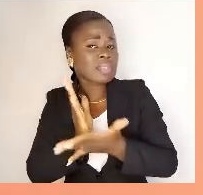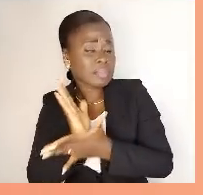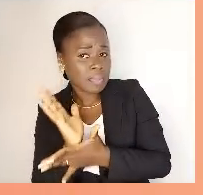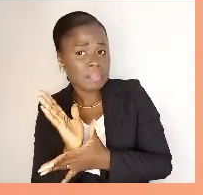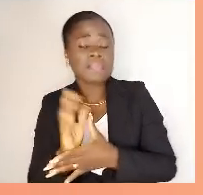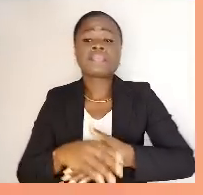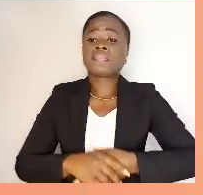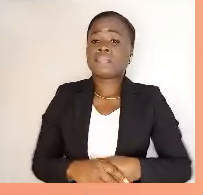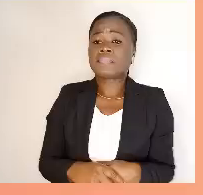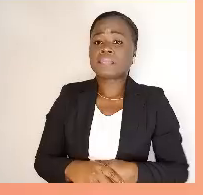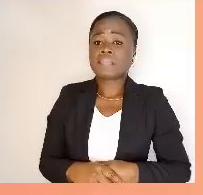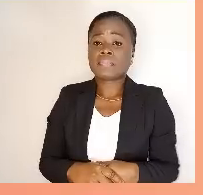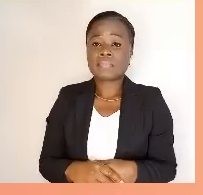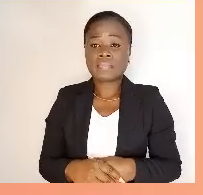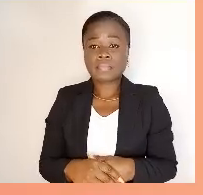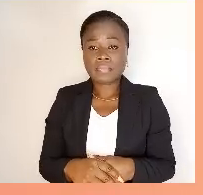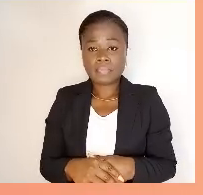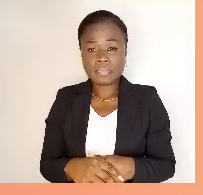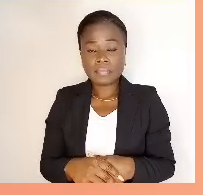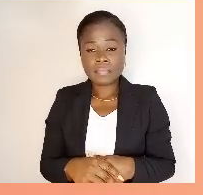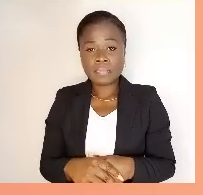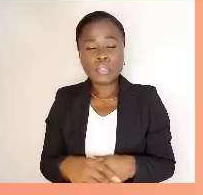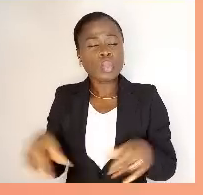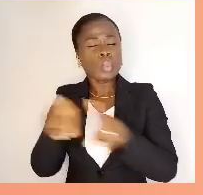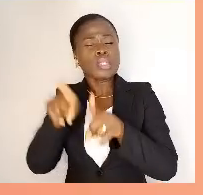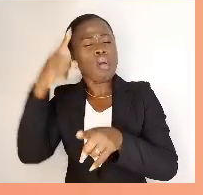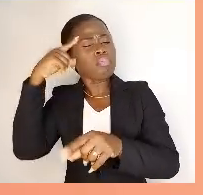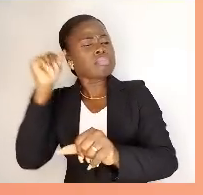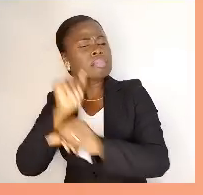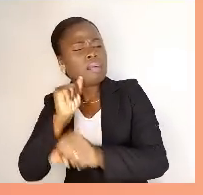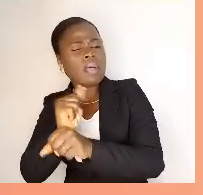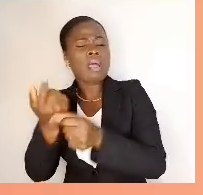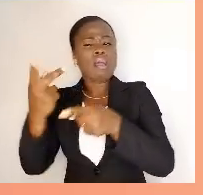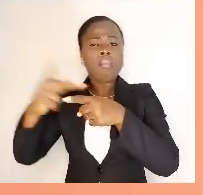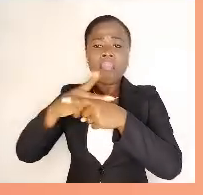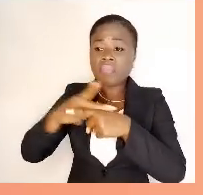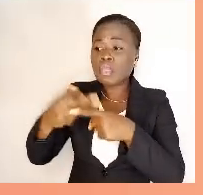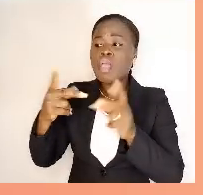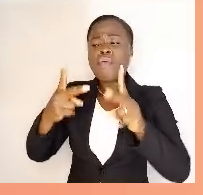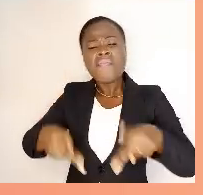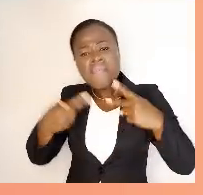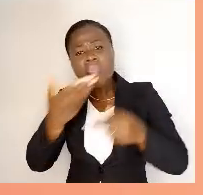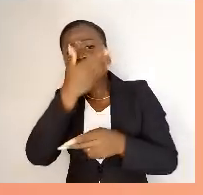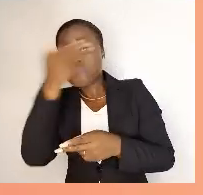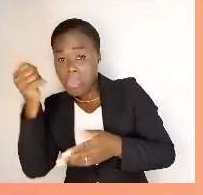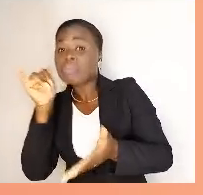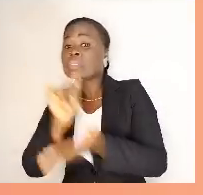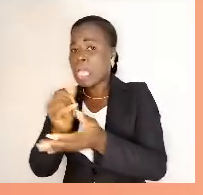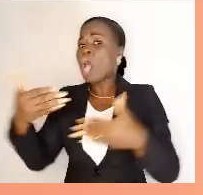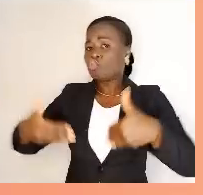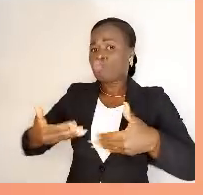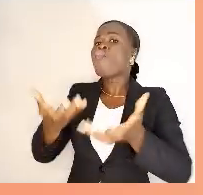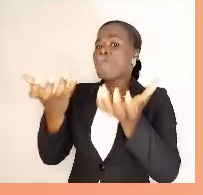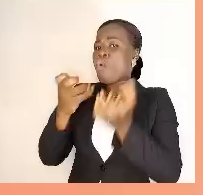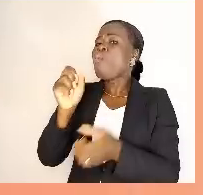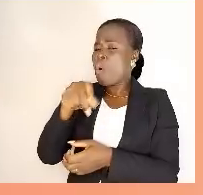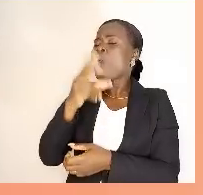d'emplois, de renforcement du système d'éducation et de formation professionnelle, de meilleurs cadres de vie.